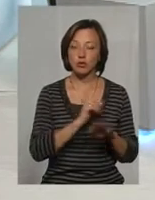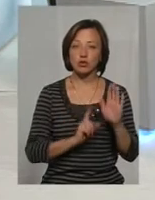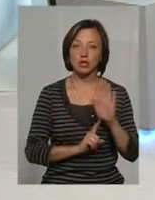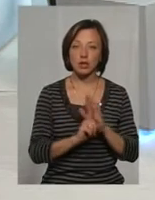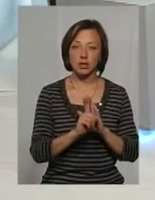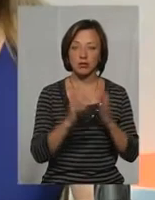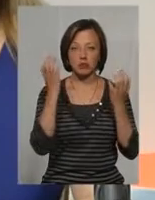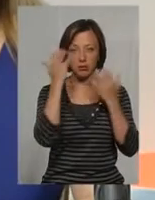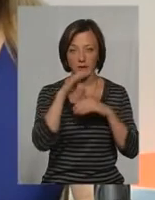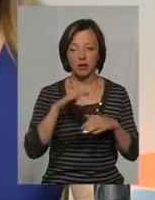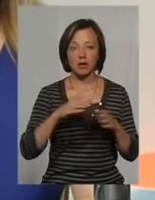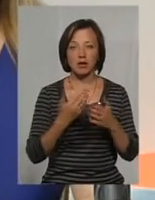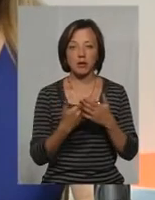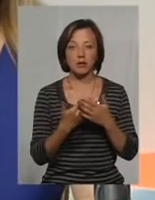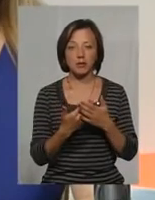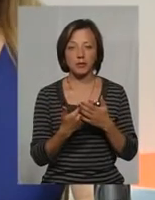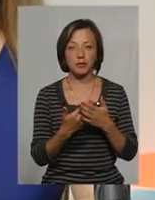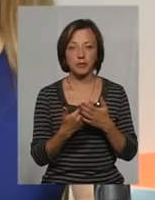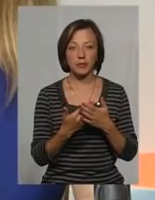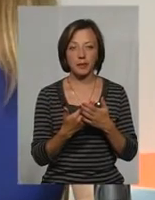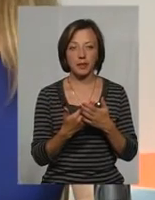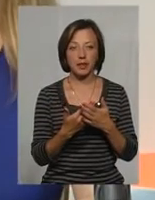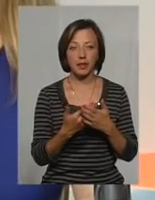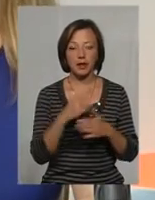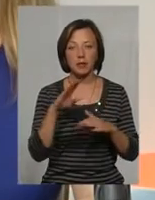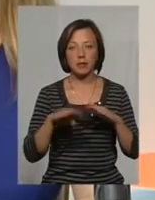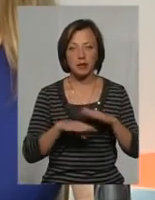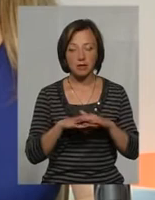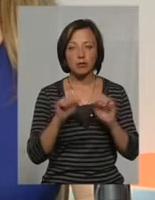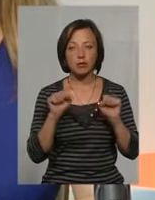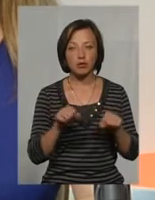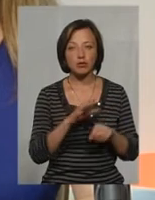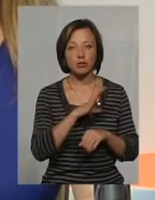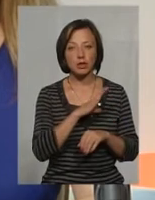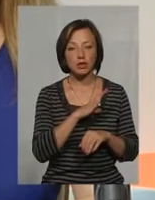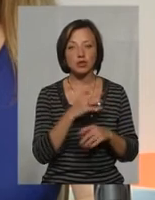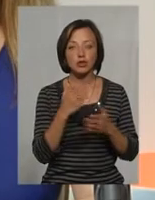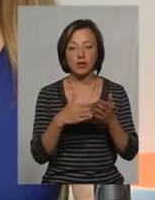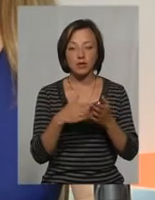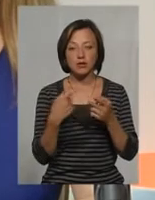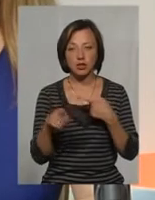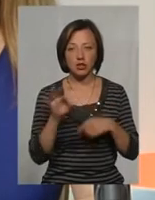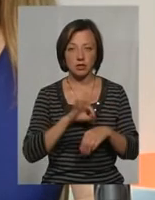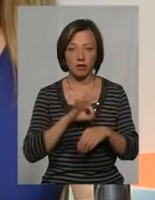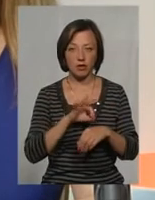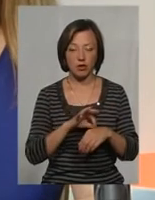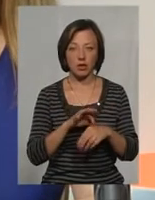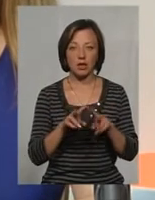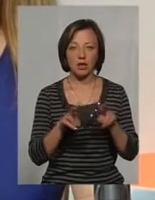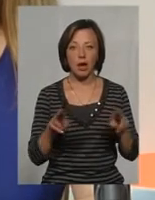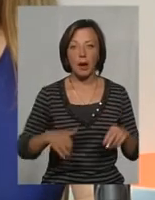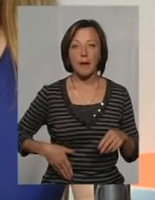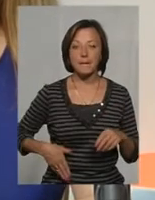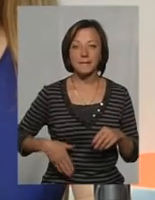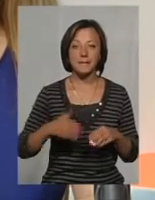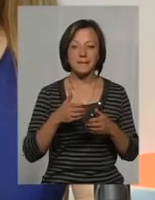починатися маскуватися, вірніше, під ці признаки, ознаки можуть маскуватися зовсім інше захворювання. Той же самий апендицит